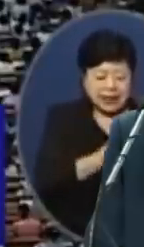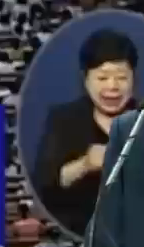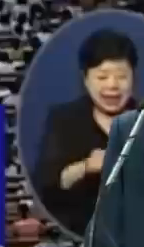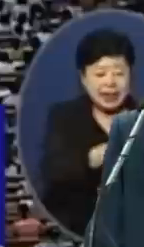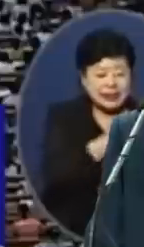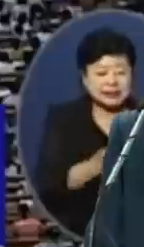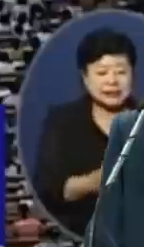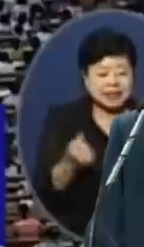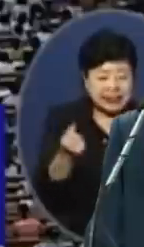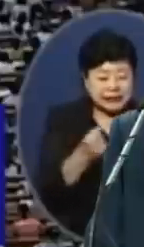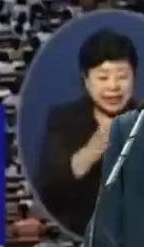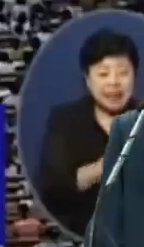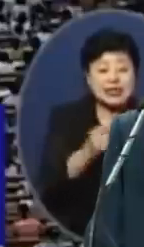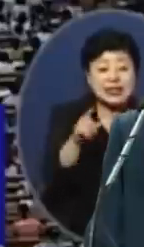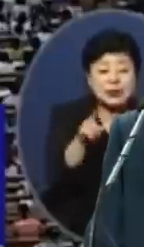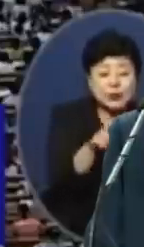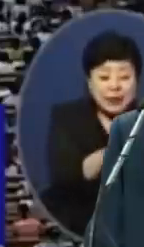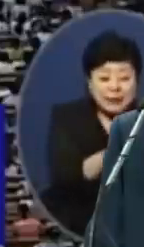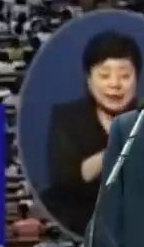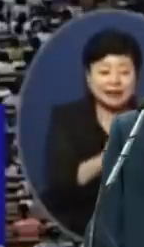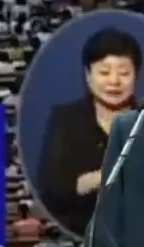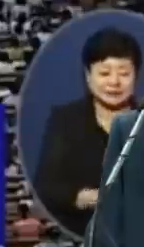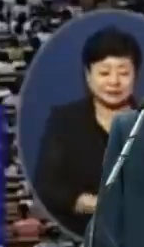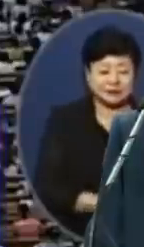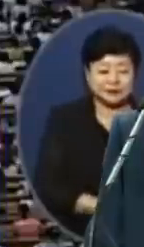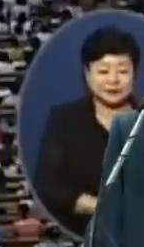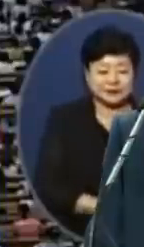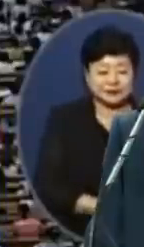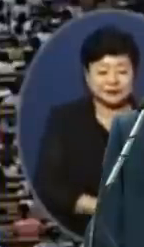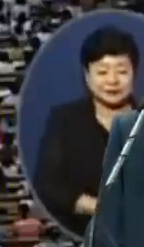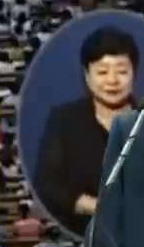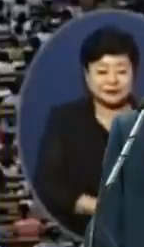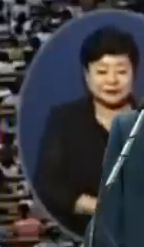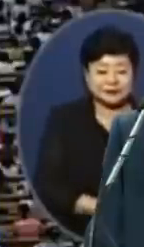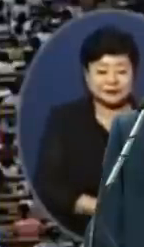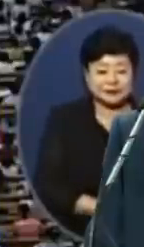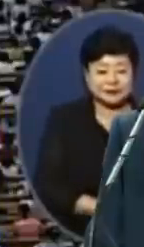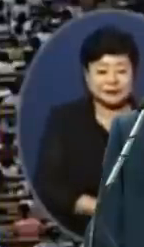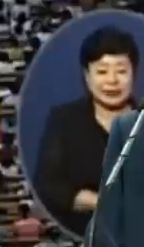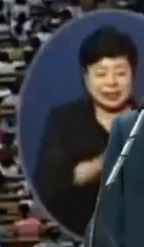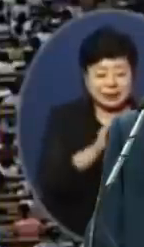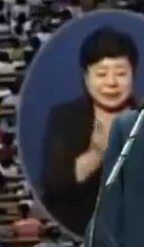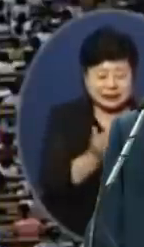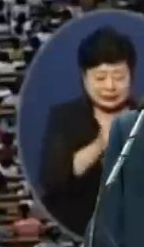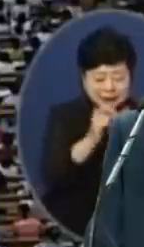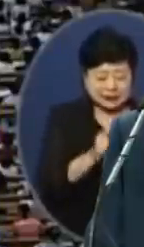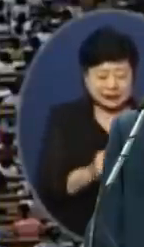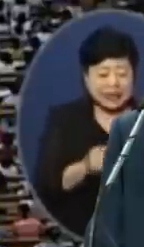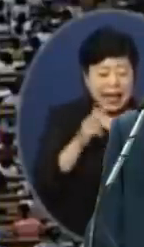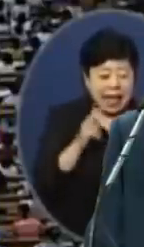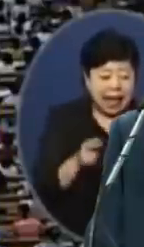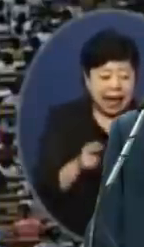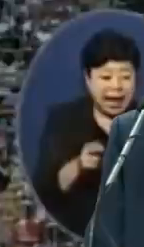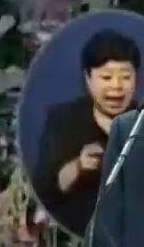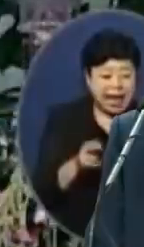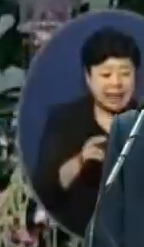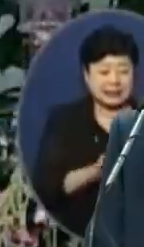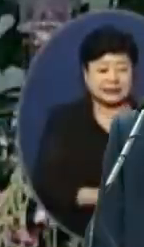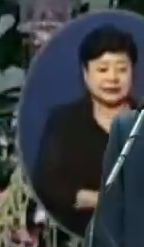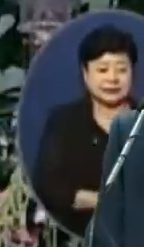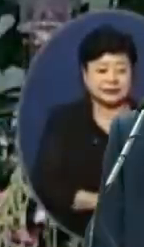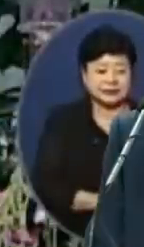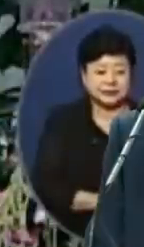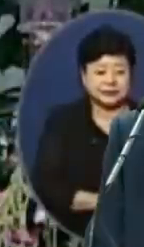행할 능력을 갖추려 함이라고 말씀하고 있는 것입니다. 성경은 헬라어로 캐논이라고